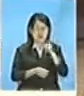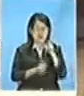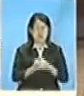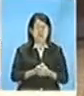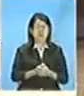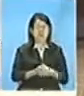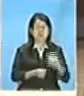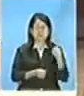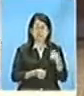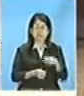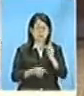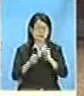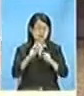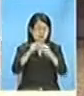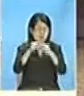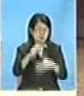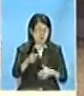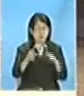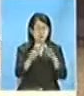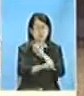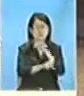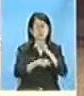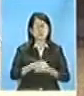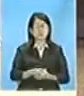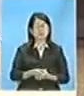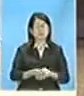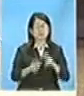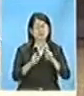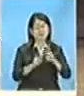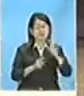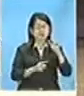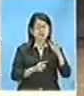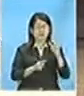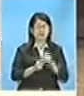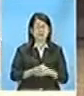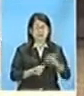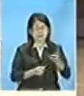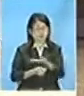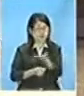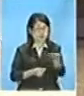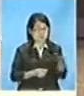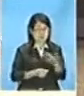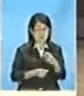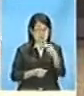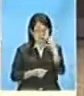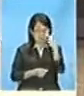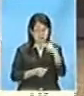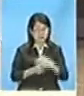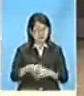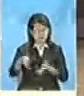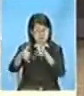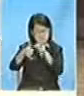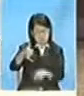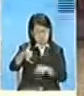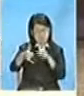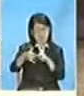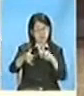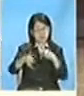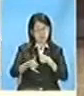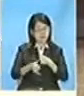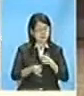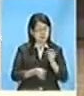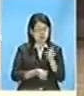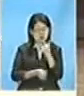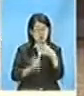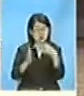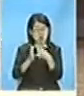มีประโยชน์ด้านอื่นๆตามมาอีกมหาศาลประการที่3ทุกท่านจะเห็นว่าบุคลิกดิฉันเป็นคนคล่องแคล่วว่